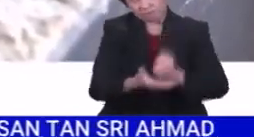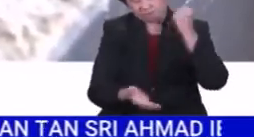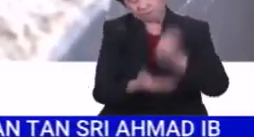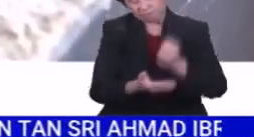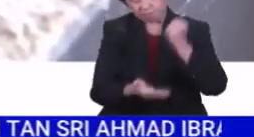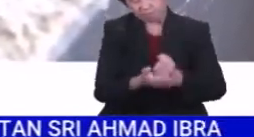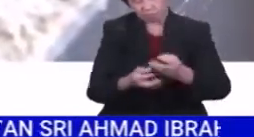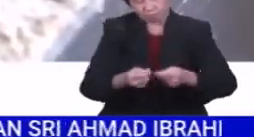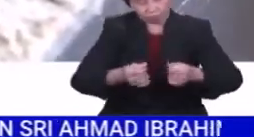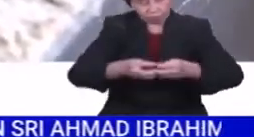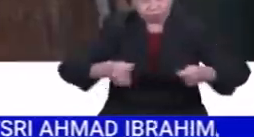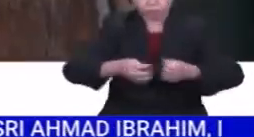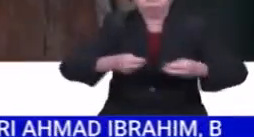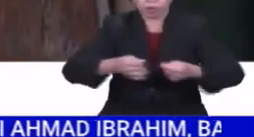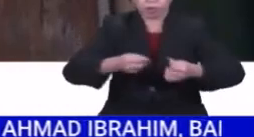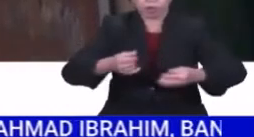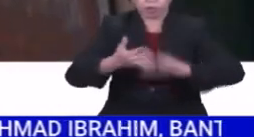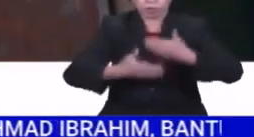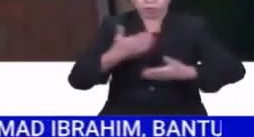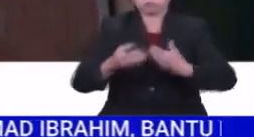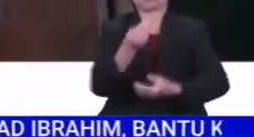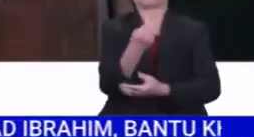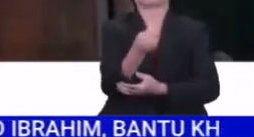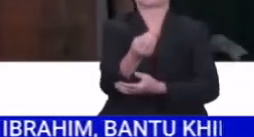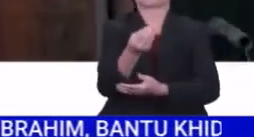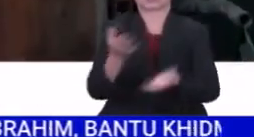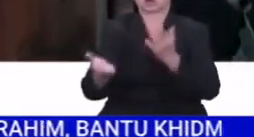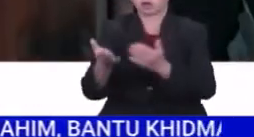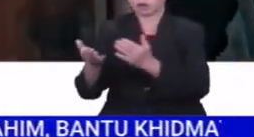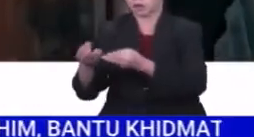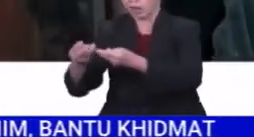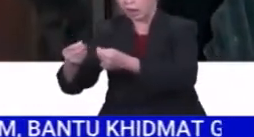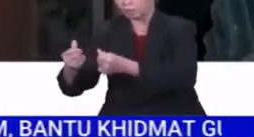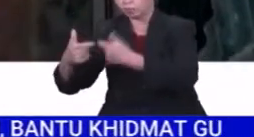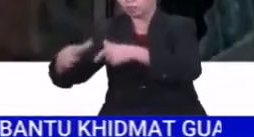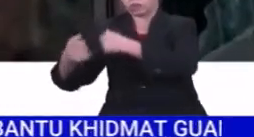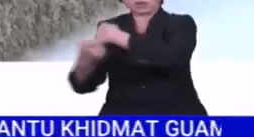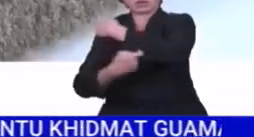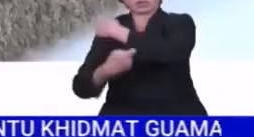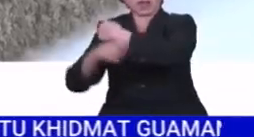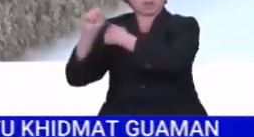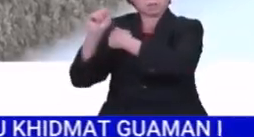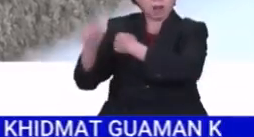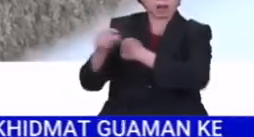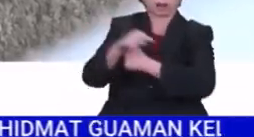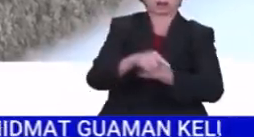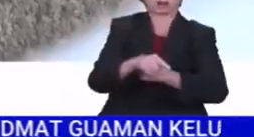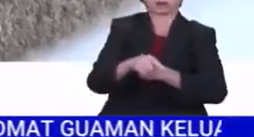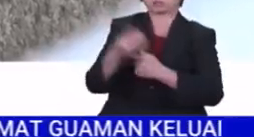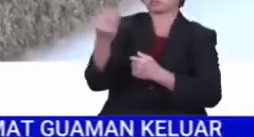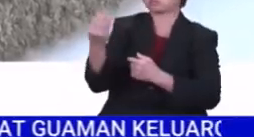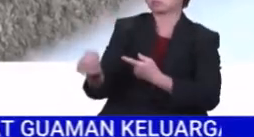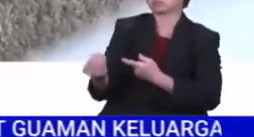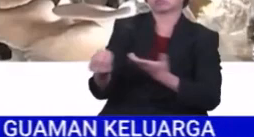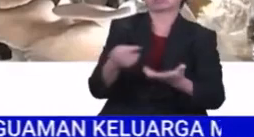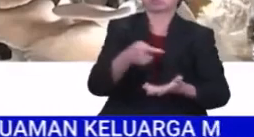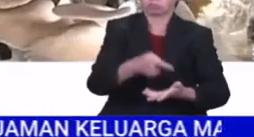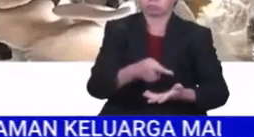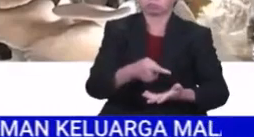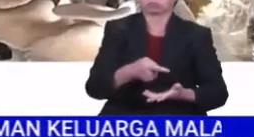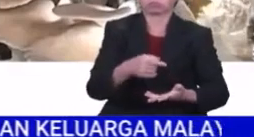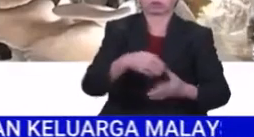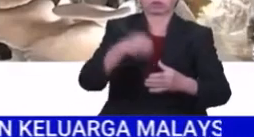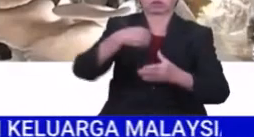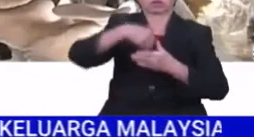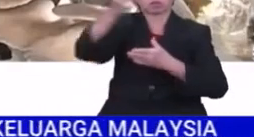menghentikan hampir kita ada anak kostnya selalu rendahlah perbandingan kita kalian ini Jokowi terhadap kekurangan dan kebanyakan Regita